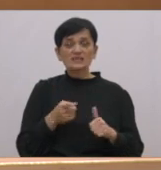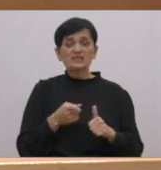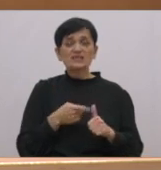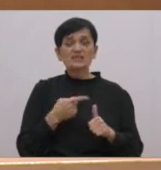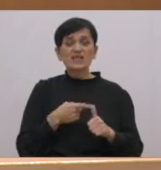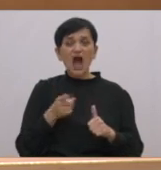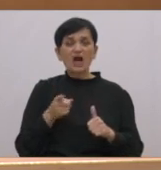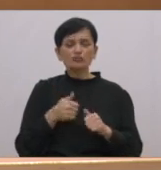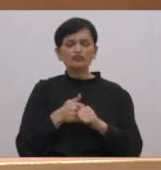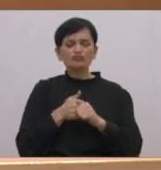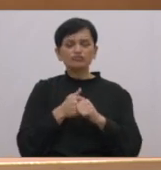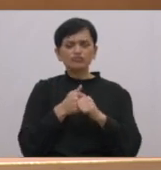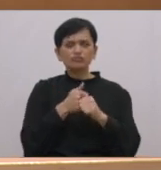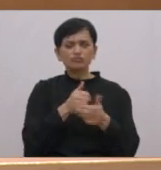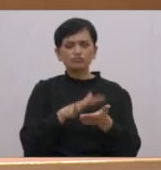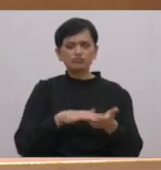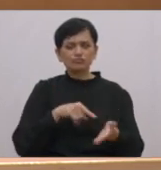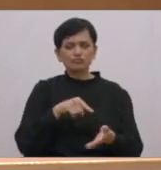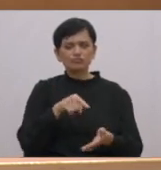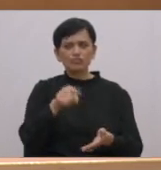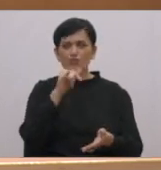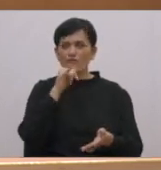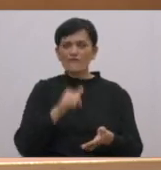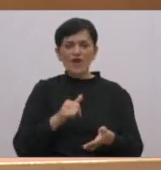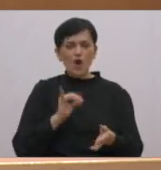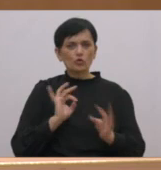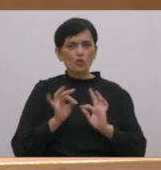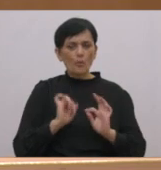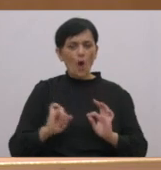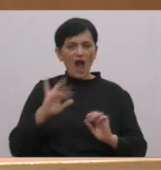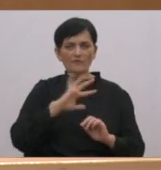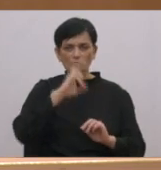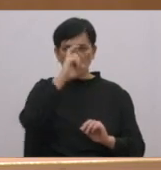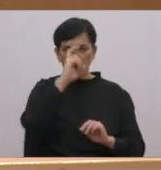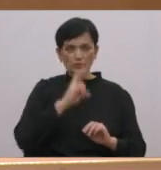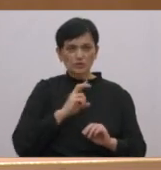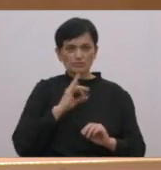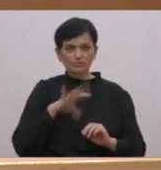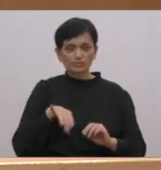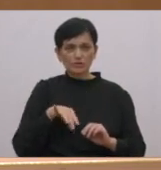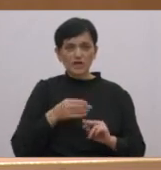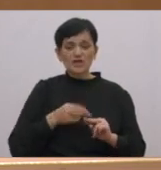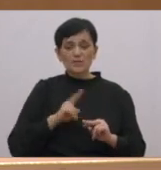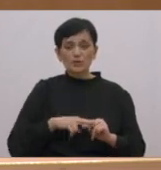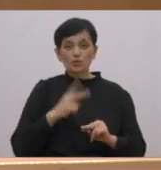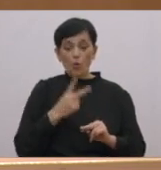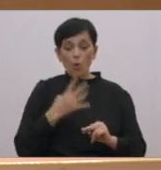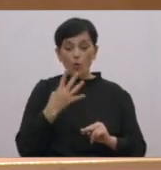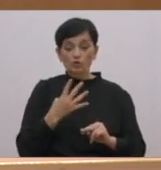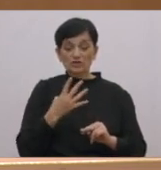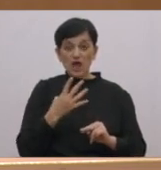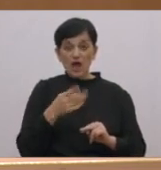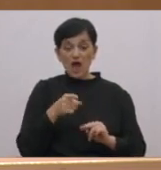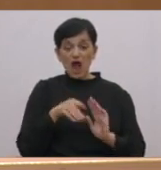გაყვეს საკმაო ხანს და ვერ შევდგეთ ნორმალურ ევროპულ სახელმწიფოდ. იმისთვის, რომ 24-ის